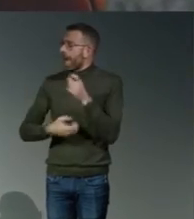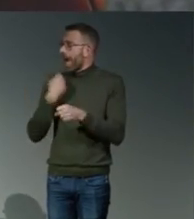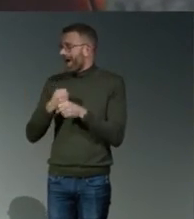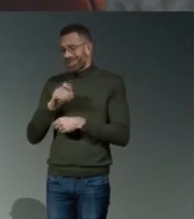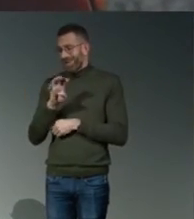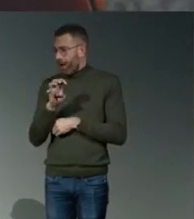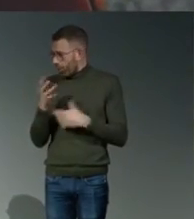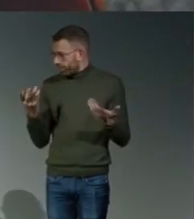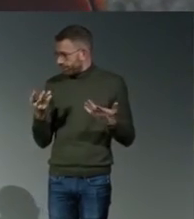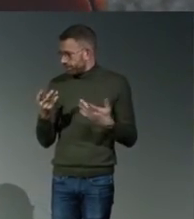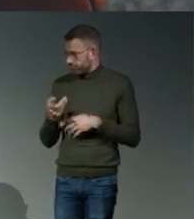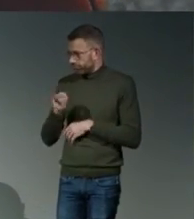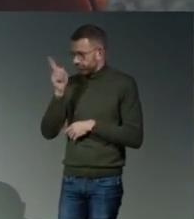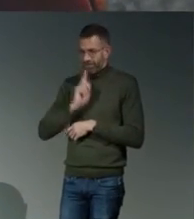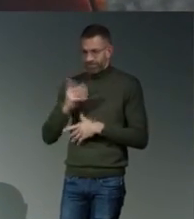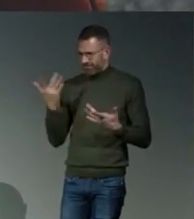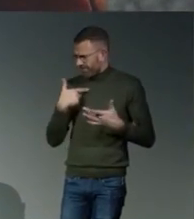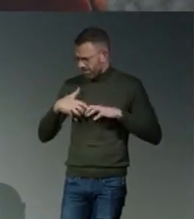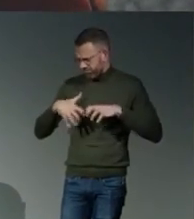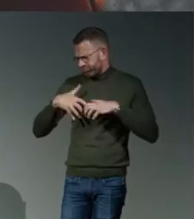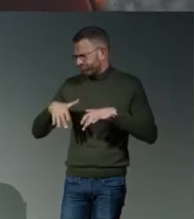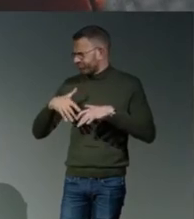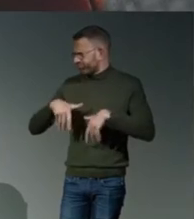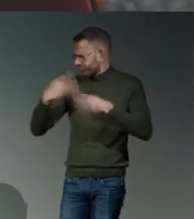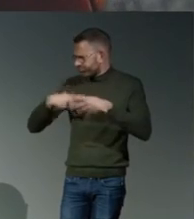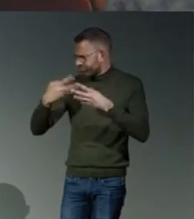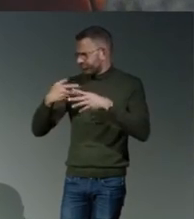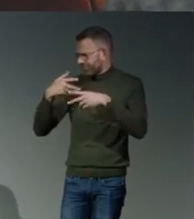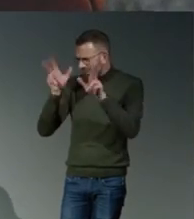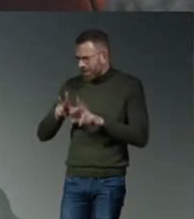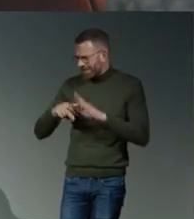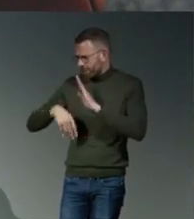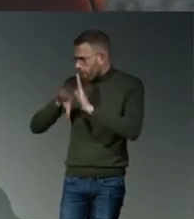des femmes qui s'occupaient beaucoup de code et d'informatique. Et puis, au fur et à